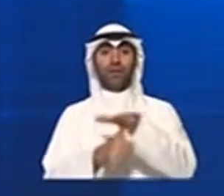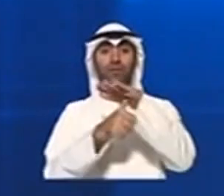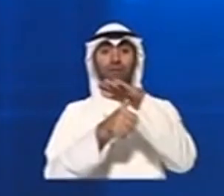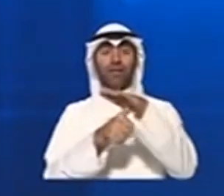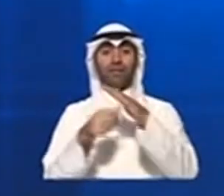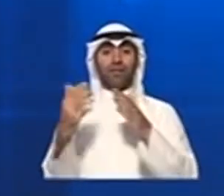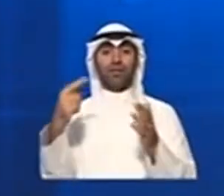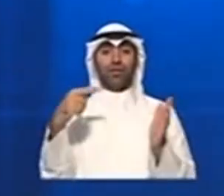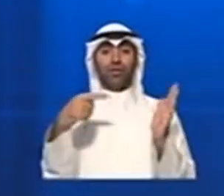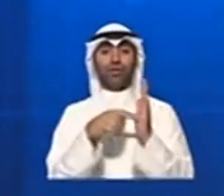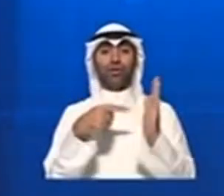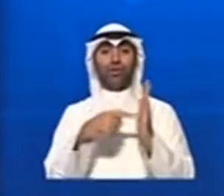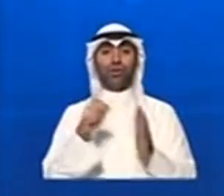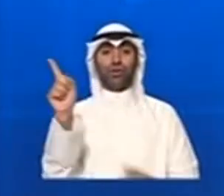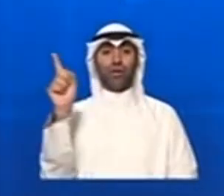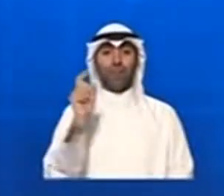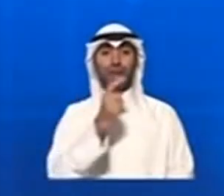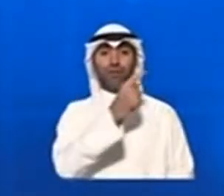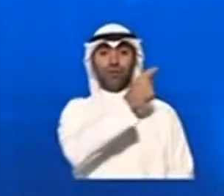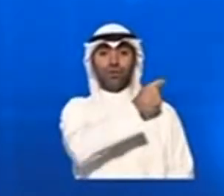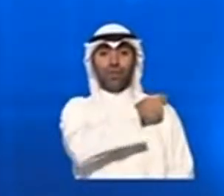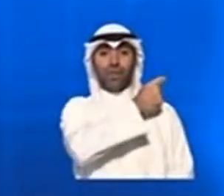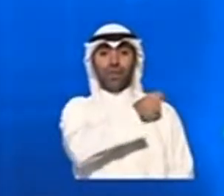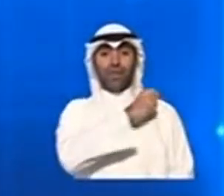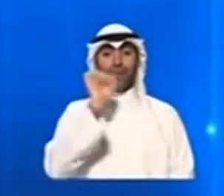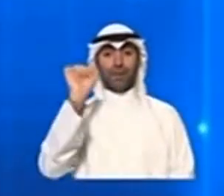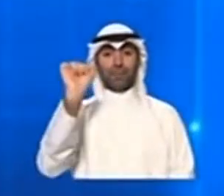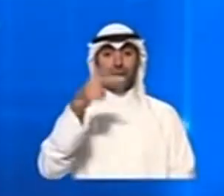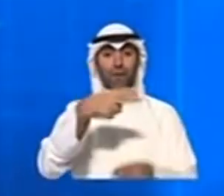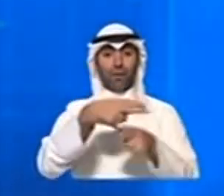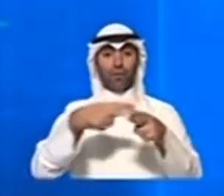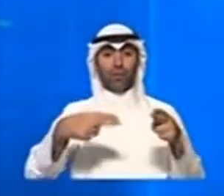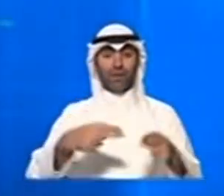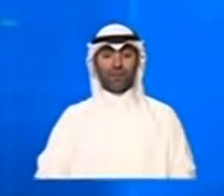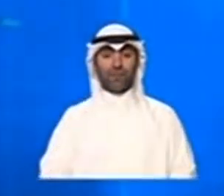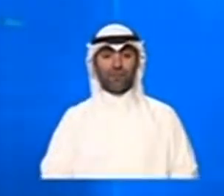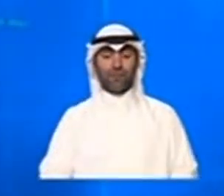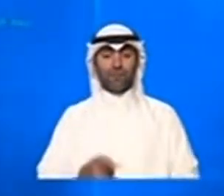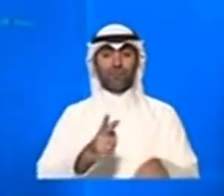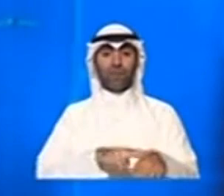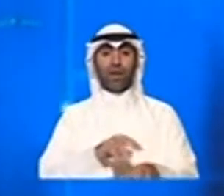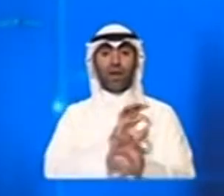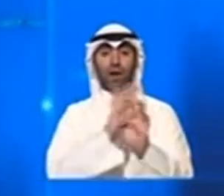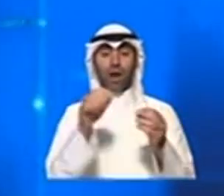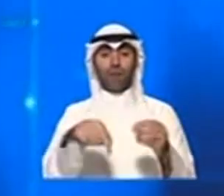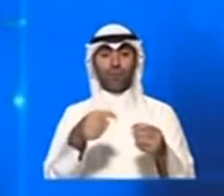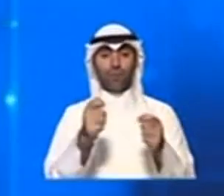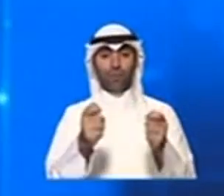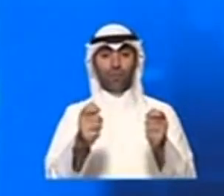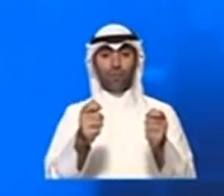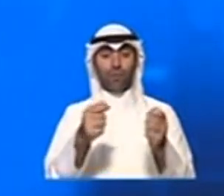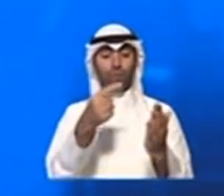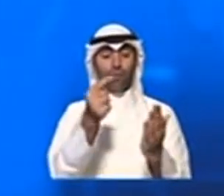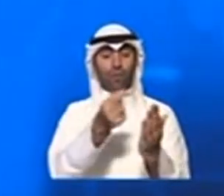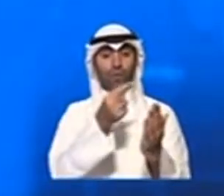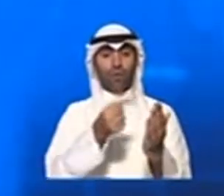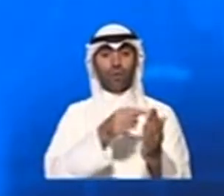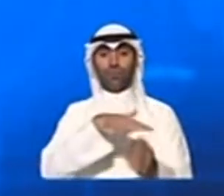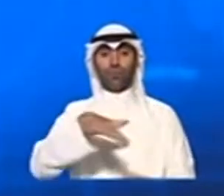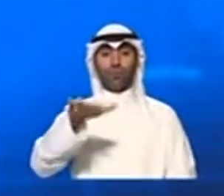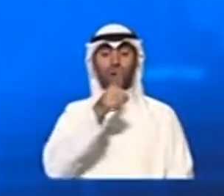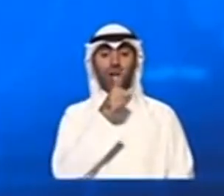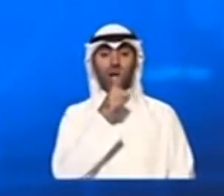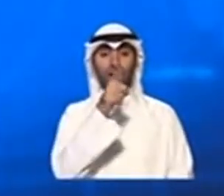فيصل حجي وآمر ركن متابعة الطلبة المبتعثين في كلية الشرطة المقدم حسن بوعباس. وحضر مراسم